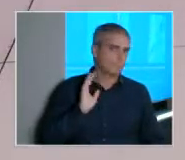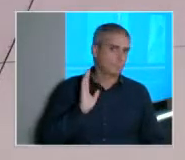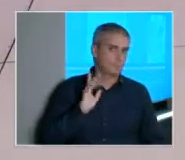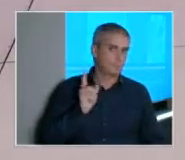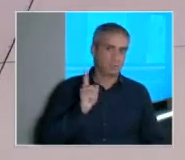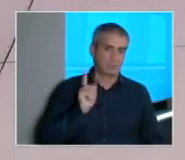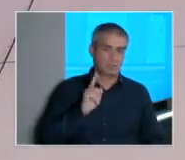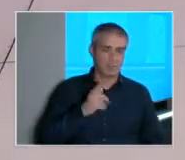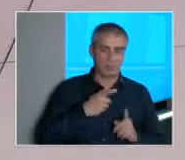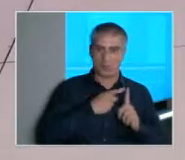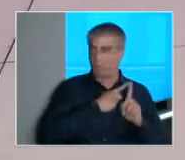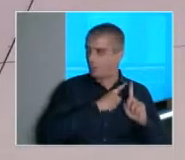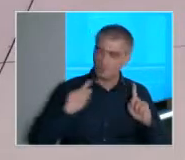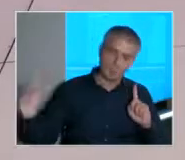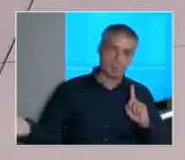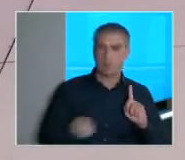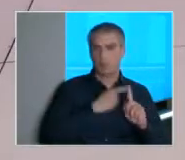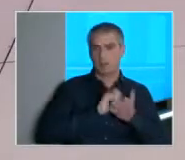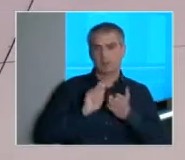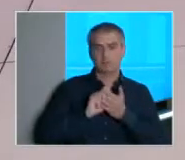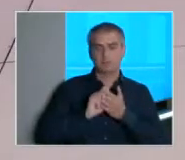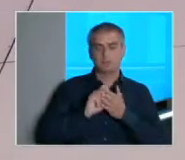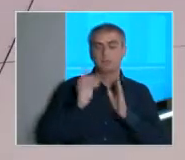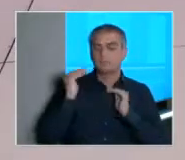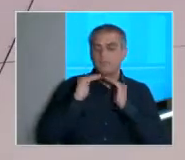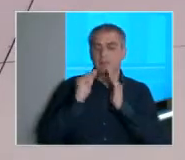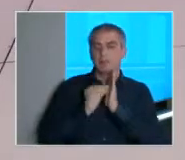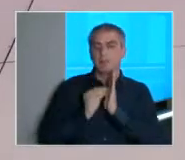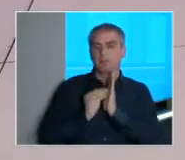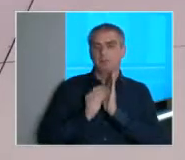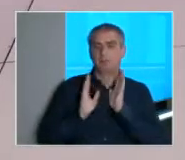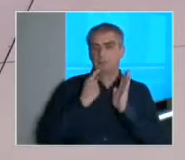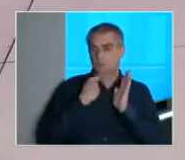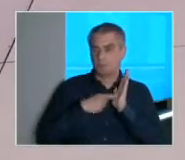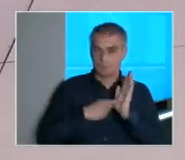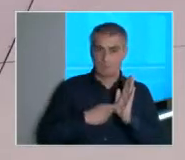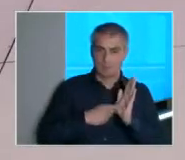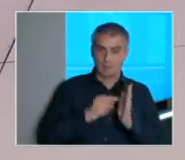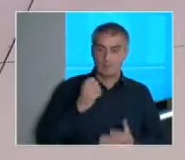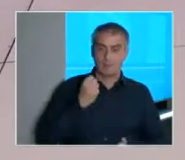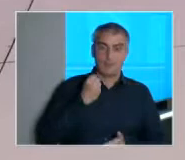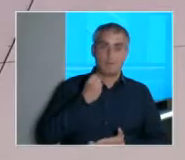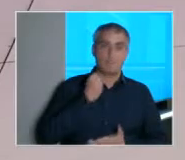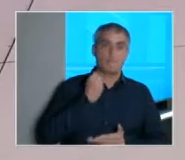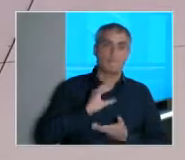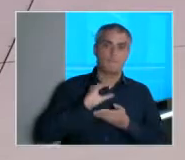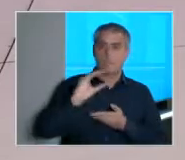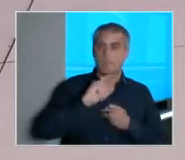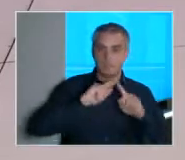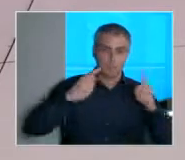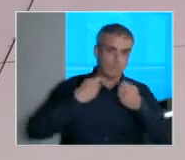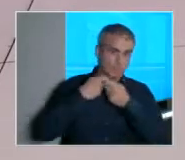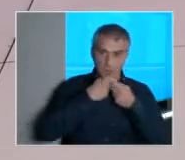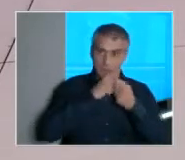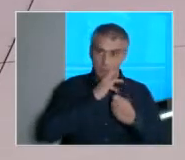לא לרוחב. לא לרוחב אלא על פי צרכים. לדוגמה, המענקים כלשהם לכל מיני